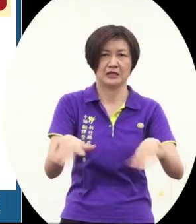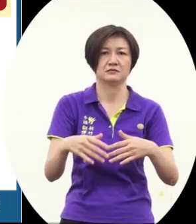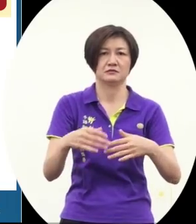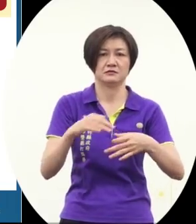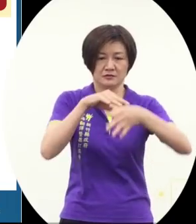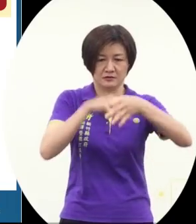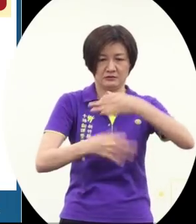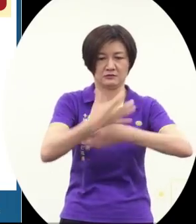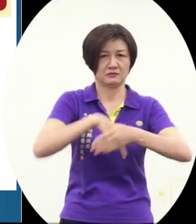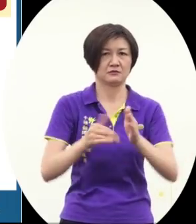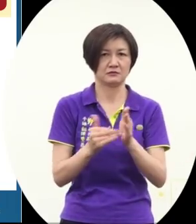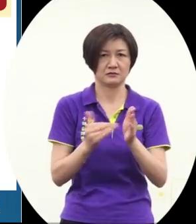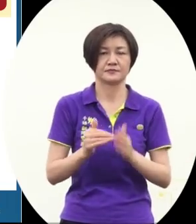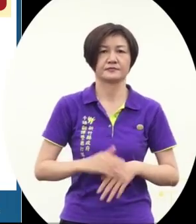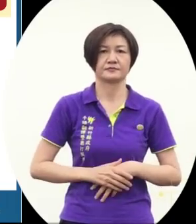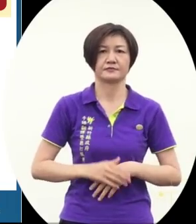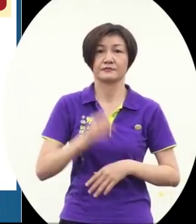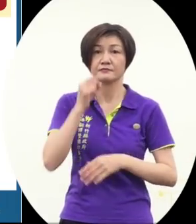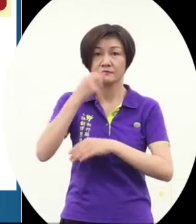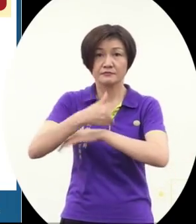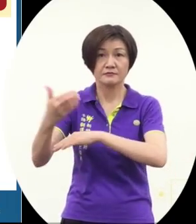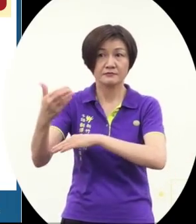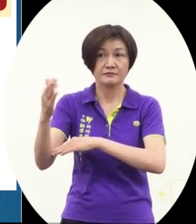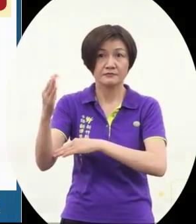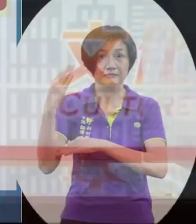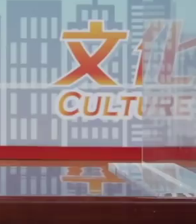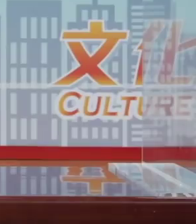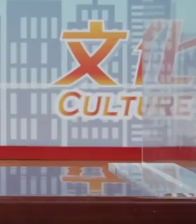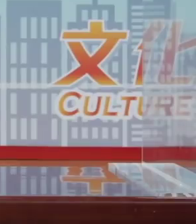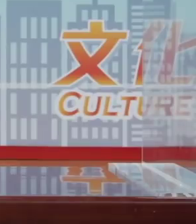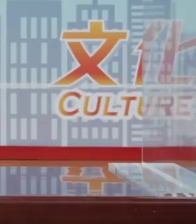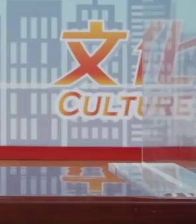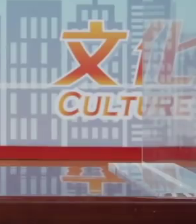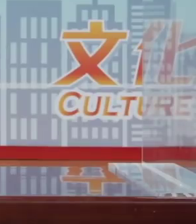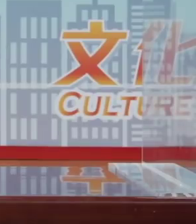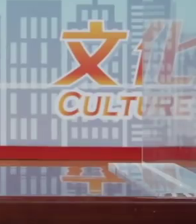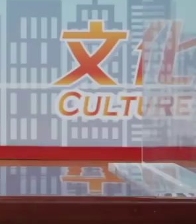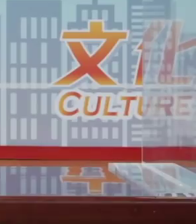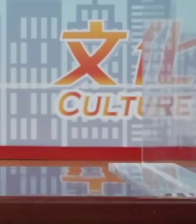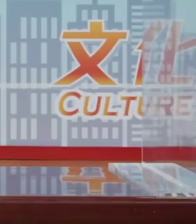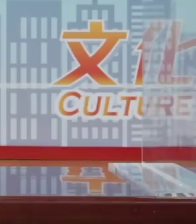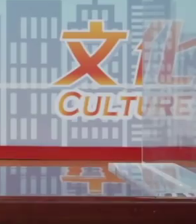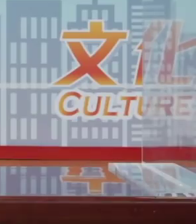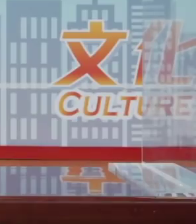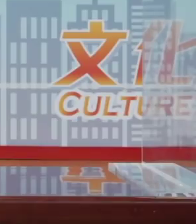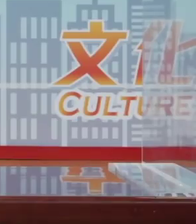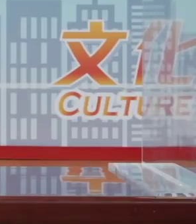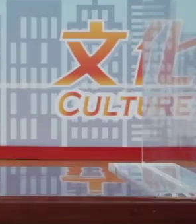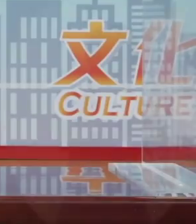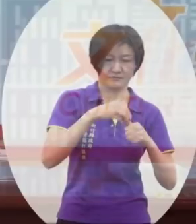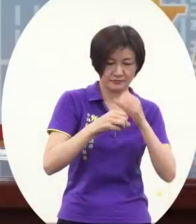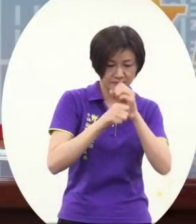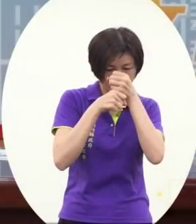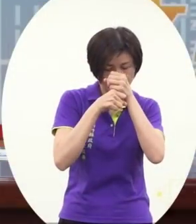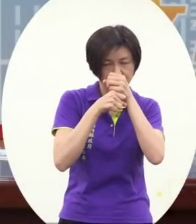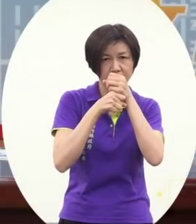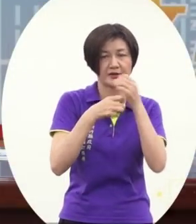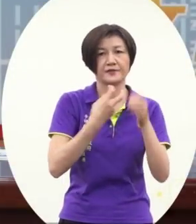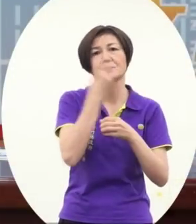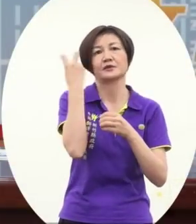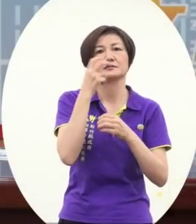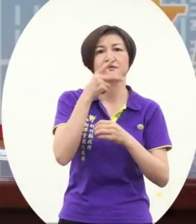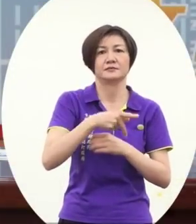们一接获之后，立即对这个个案进行居家隔离及裁剪，检验结果